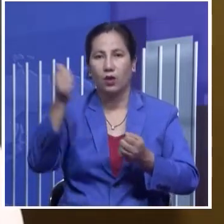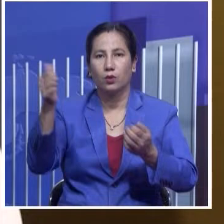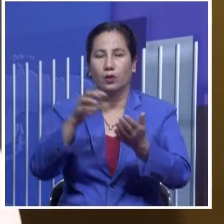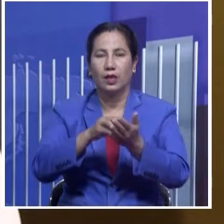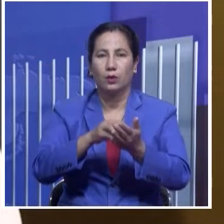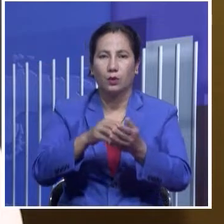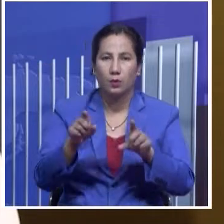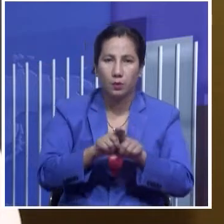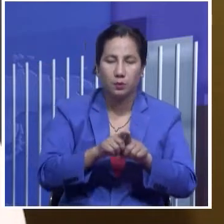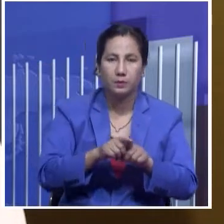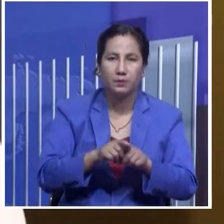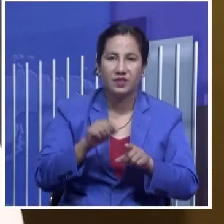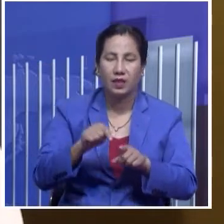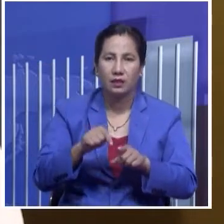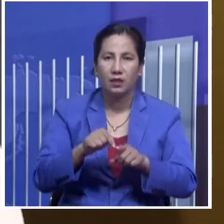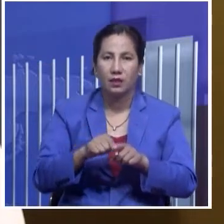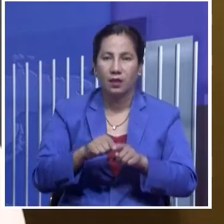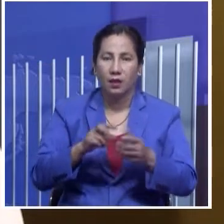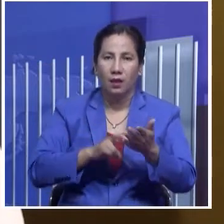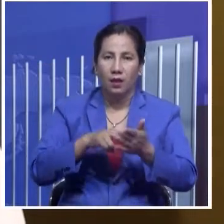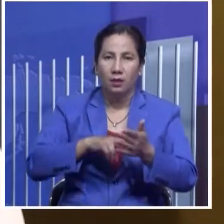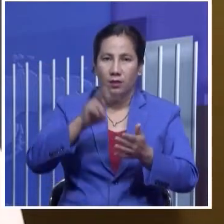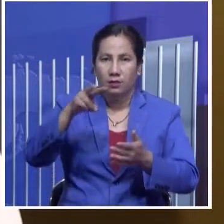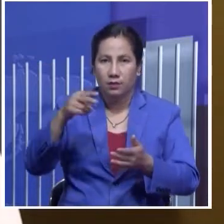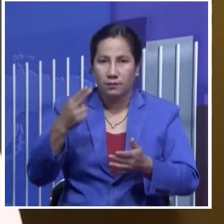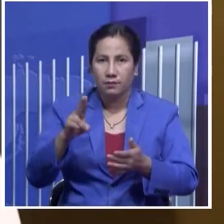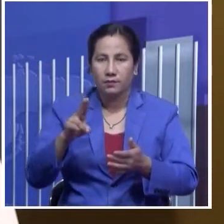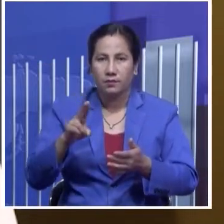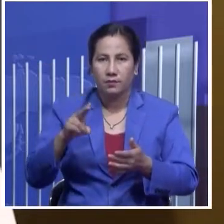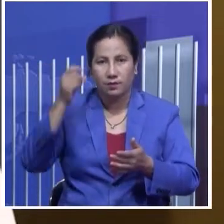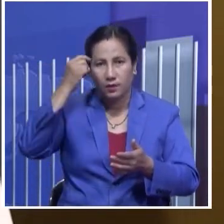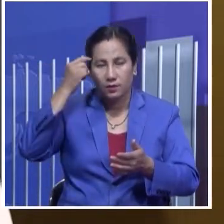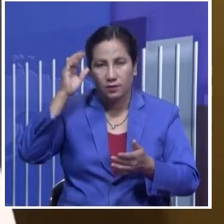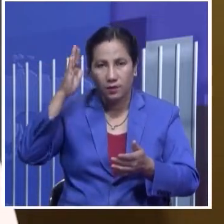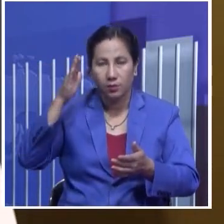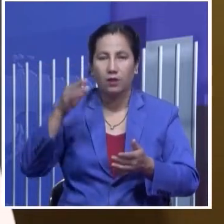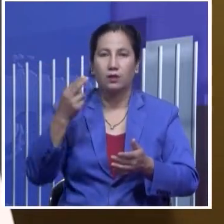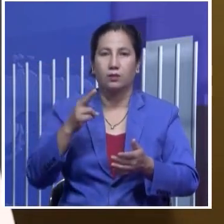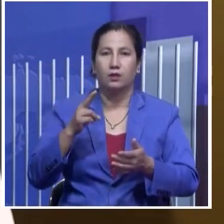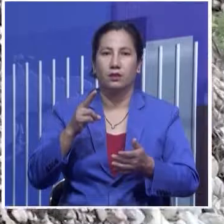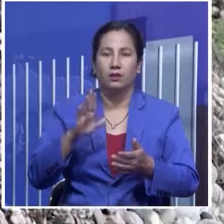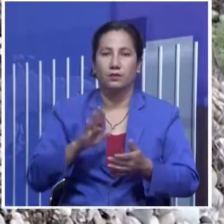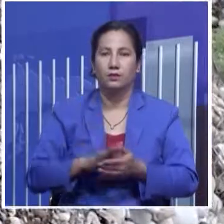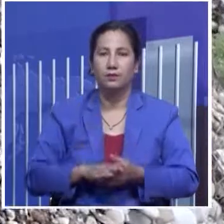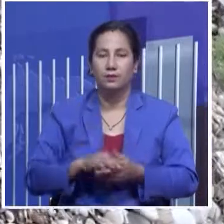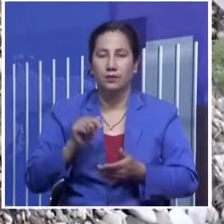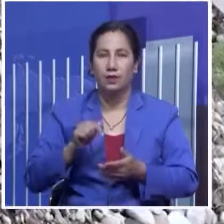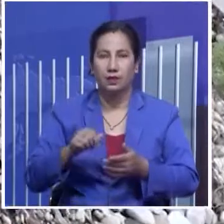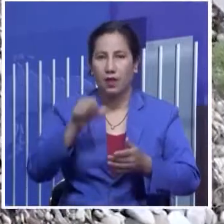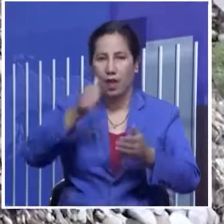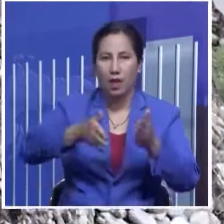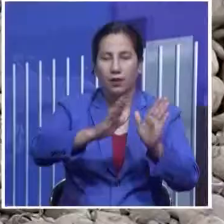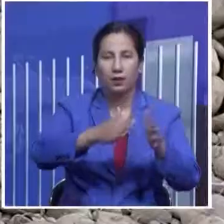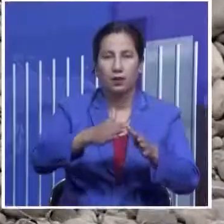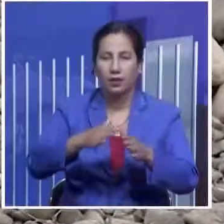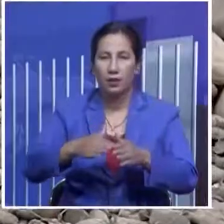पनि त्यस्तै नै भनौँ न जीर्ण अवस्थाहरू भएको हुनाले सम्भावना चाहिँ यो बग्ने भत्किने चाहिँ अझै रह। यता नदीले कटान